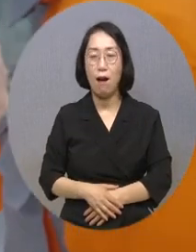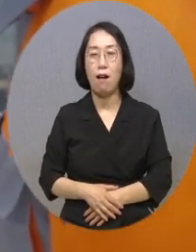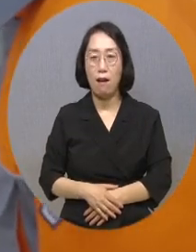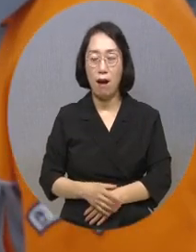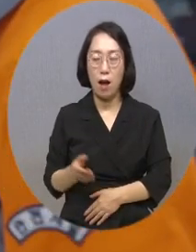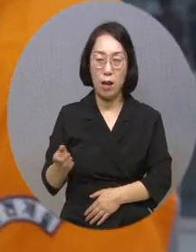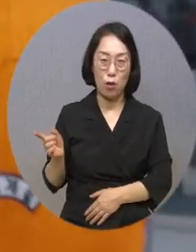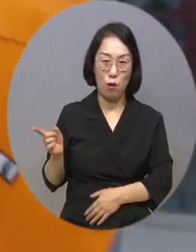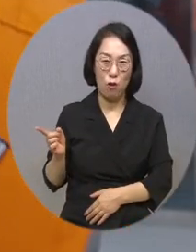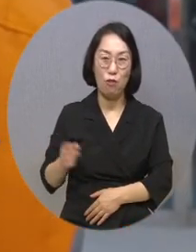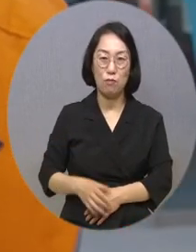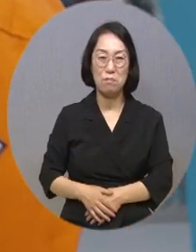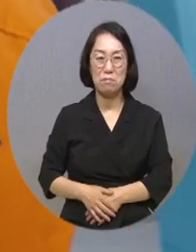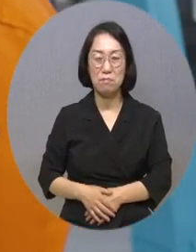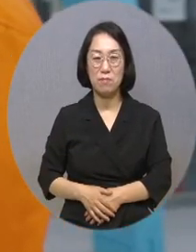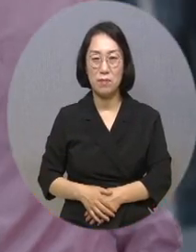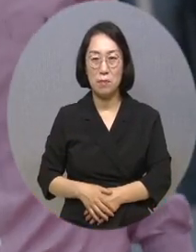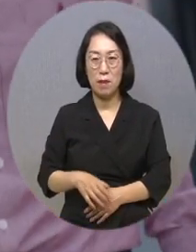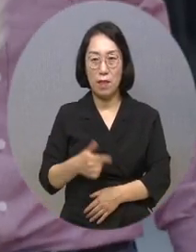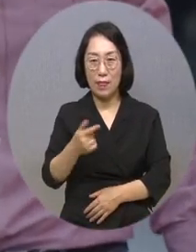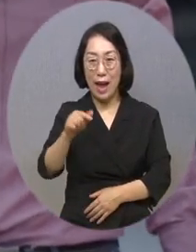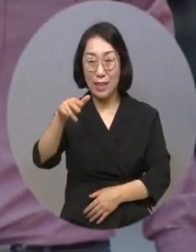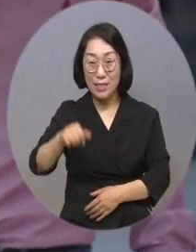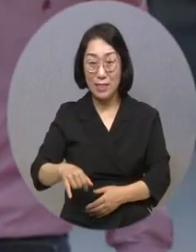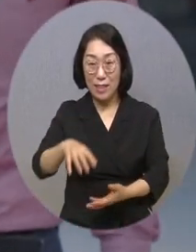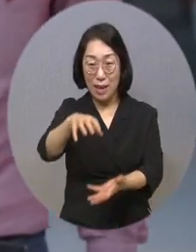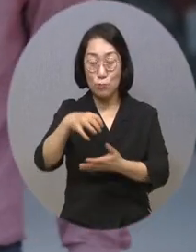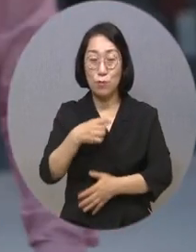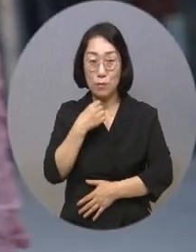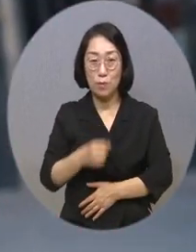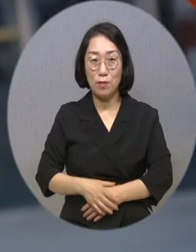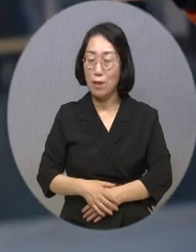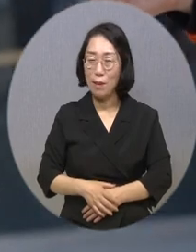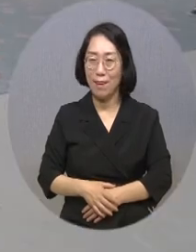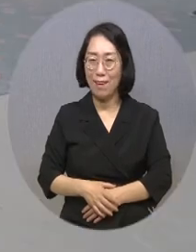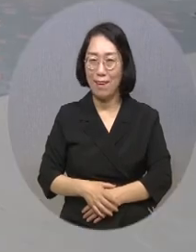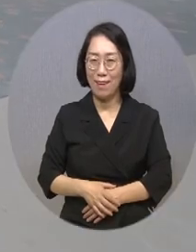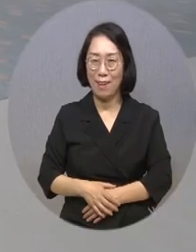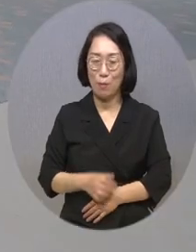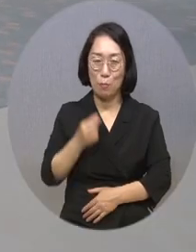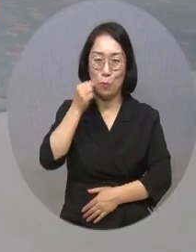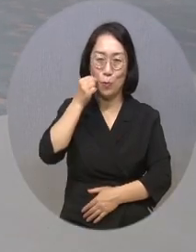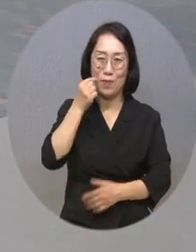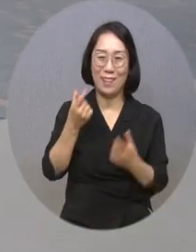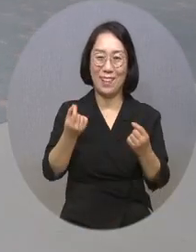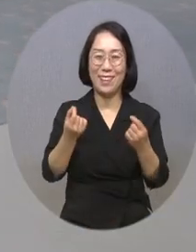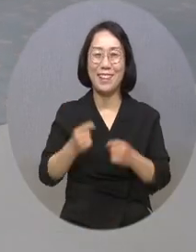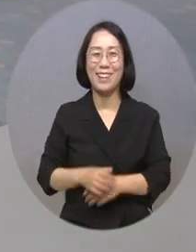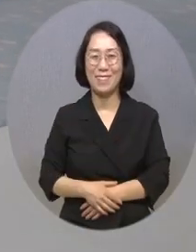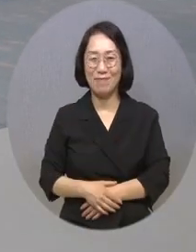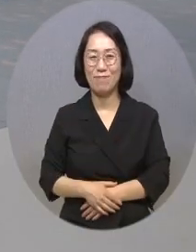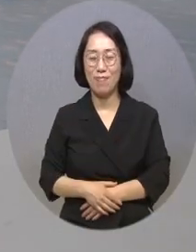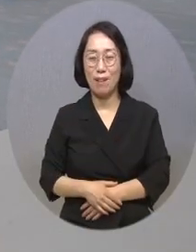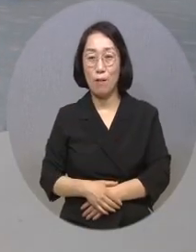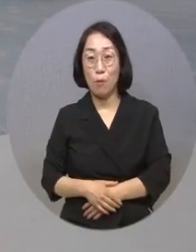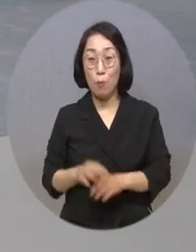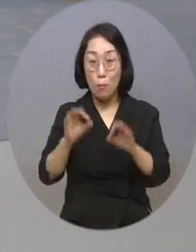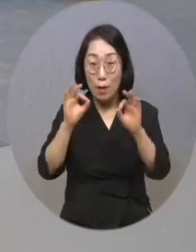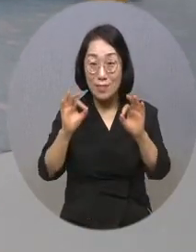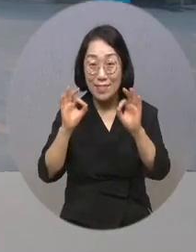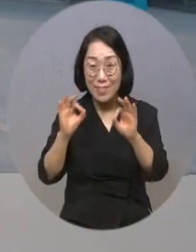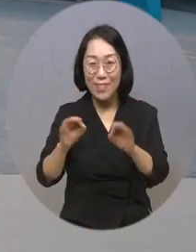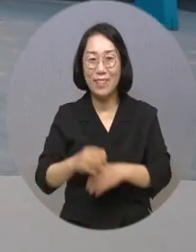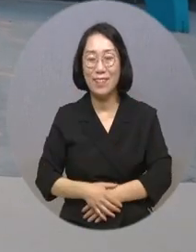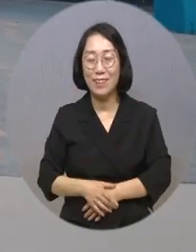그쵸. 제가 이제 낙지를 좀 채취해서 가려고 그랬는데. 낙지가 잡으실 것 같은데. 아니, 낙지가 저를 보면서 막 꿈도꿈도 되더라고요. 이건